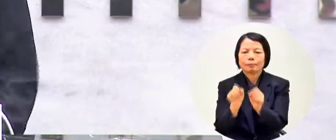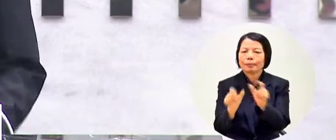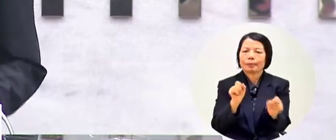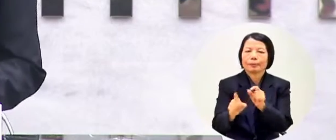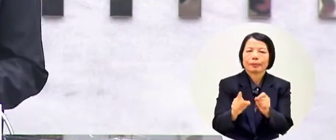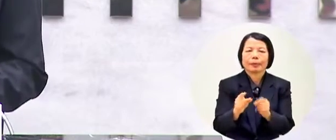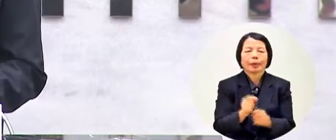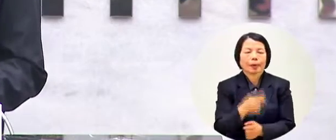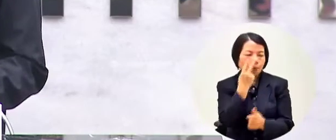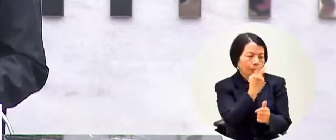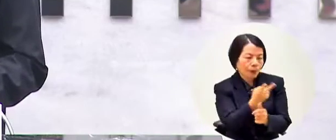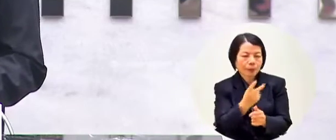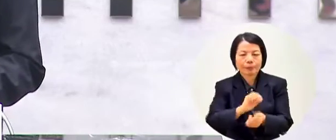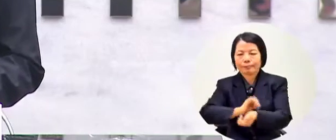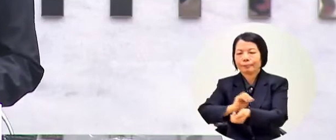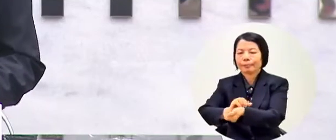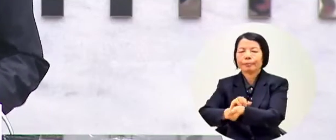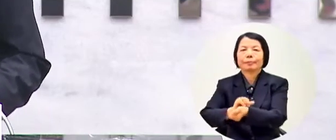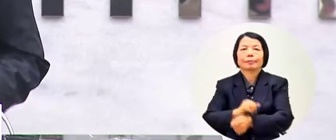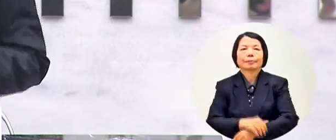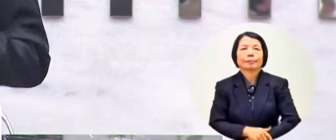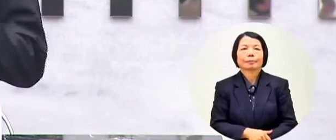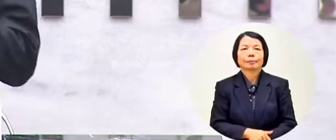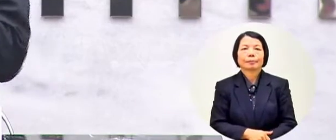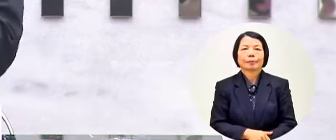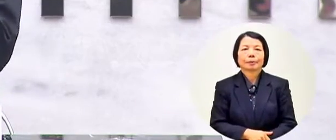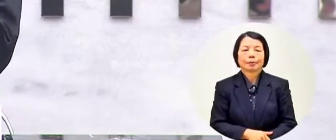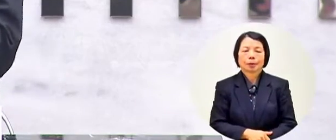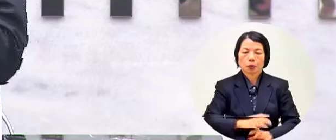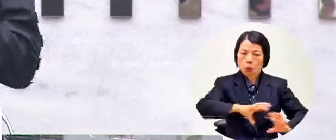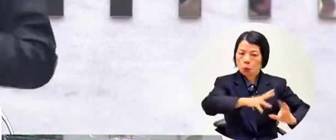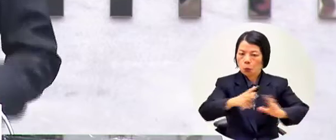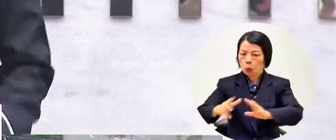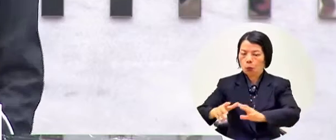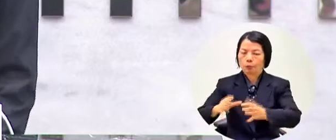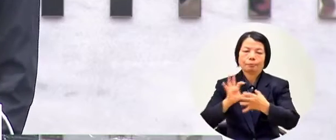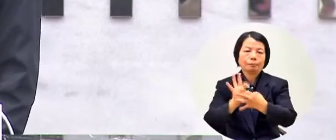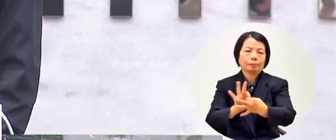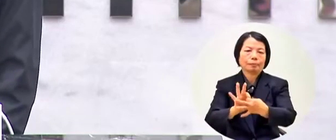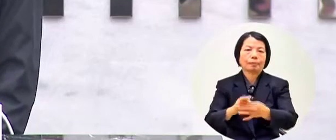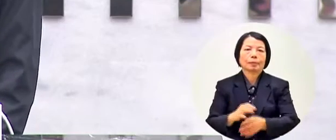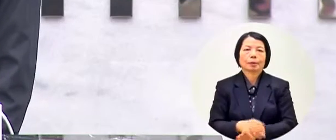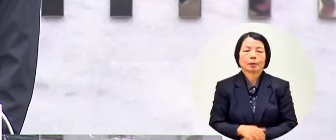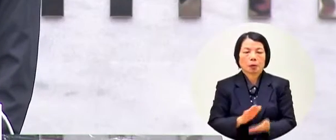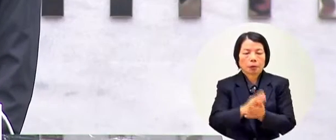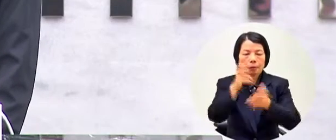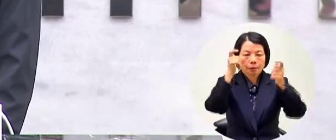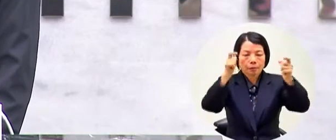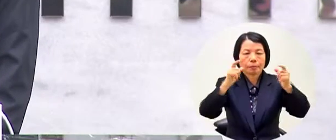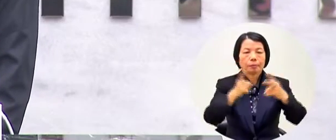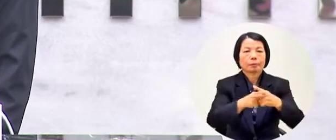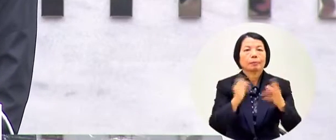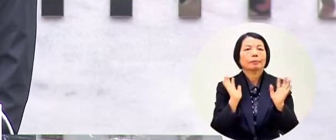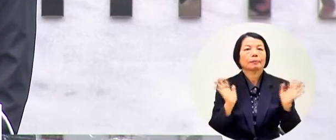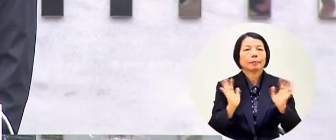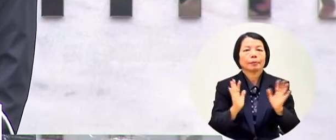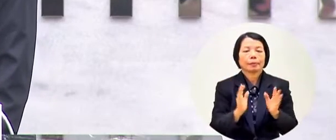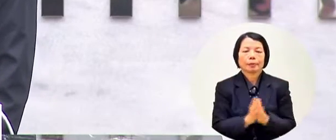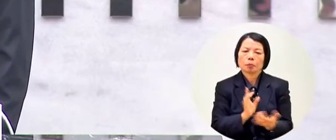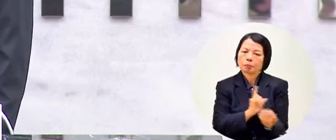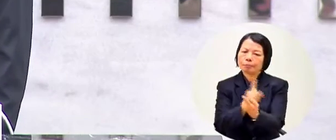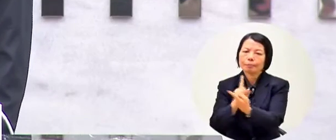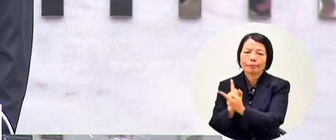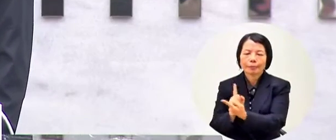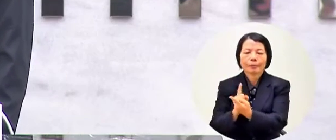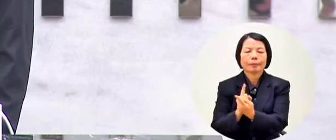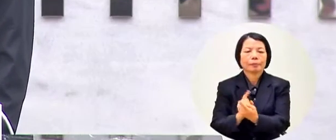友或就医等行动。国际接轨，未来我们的高雄小朋友面临的机会与竞争，将